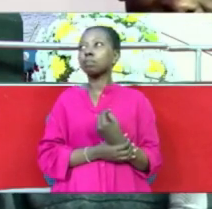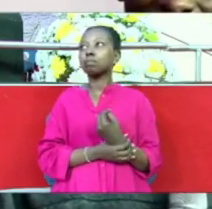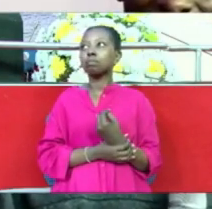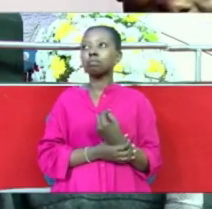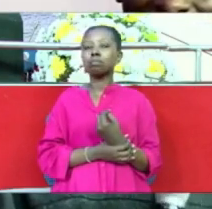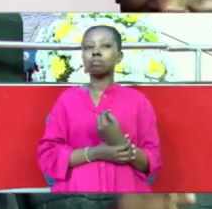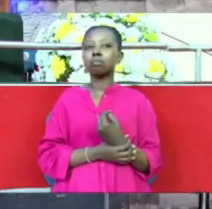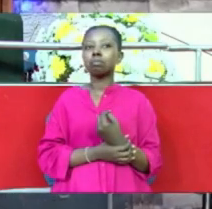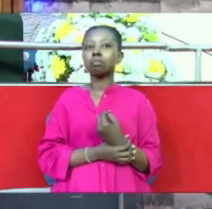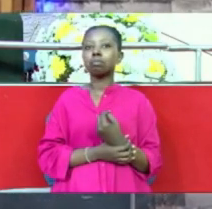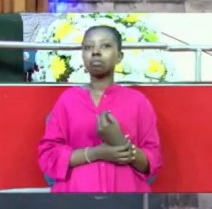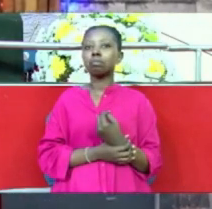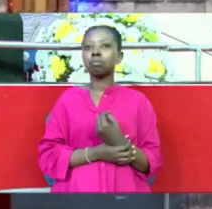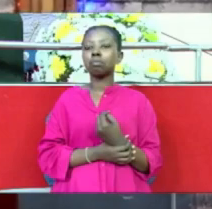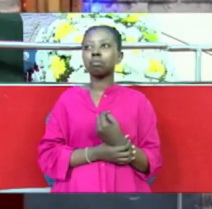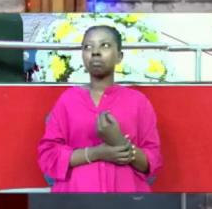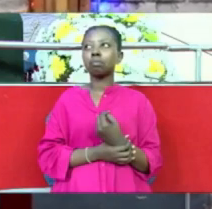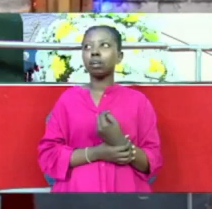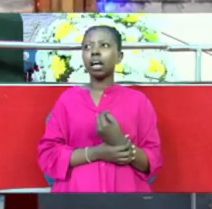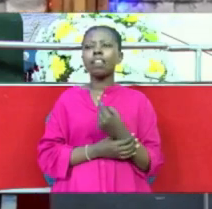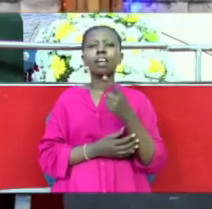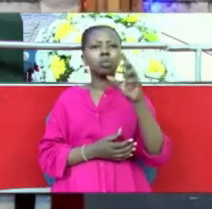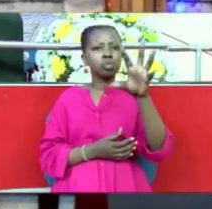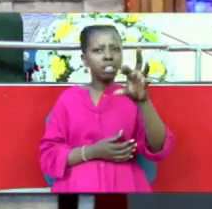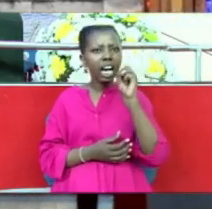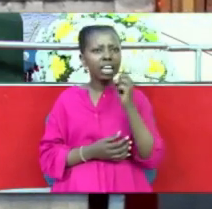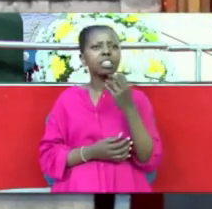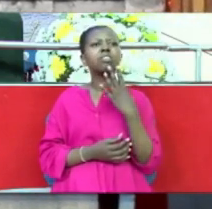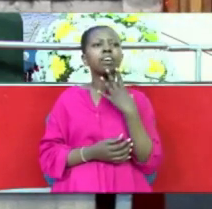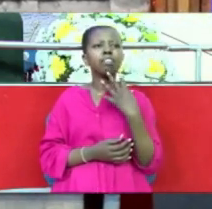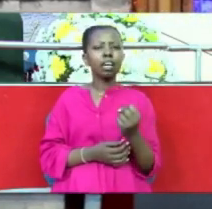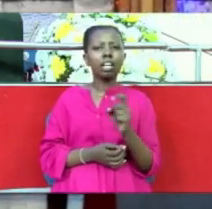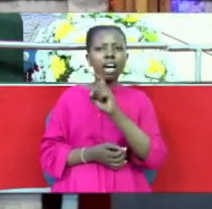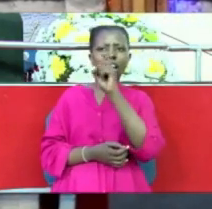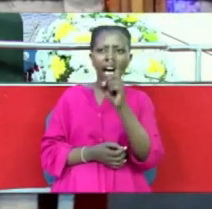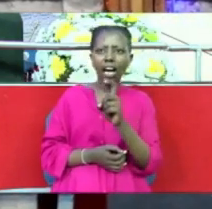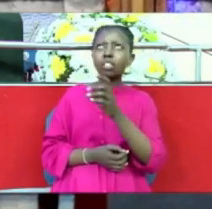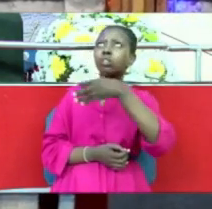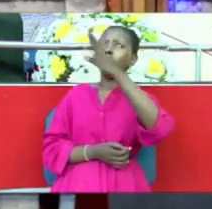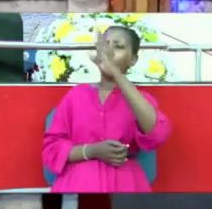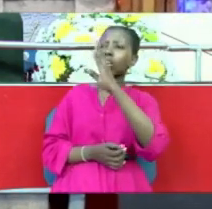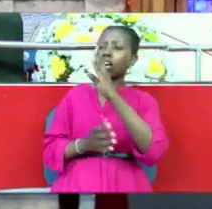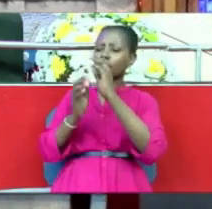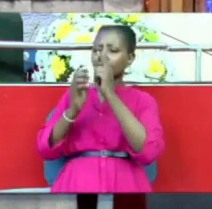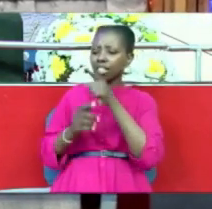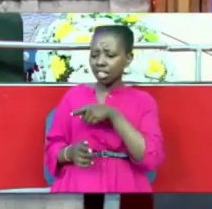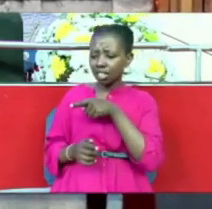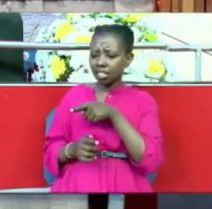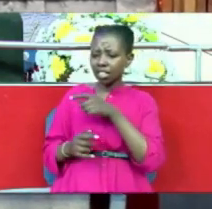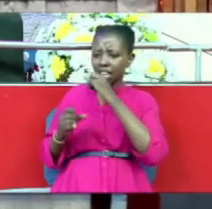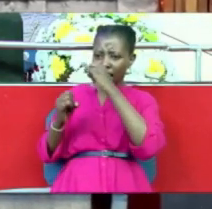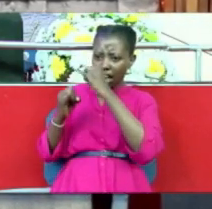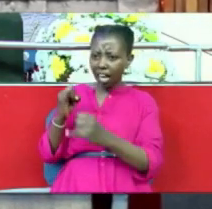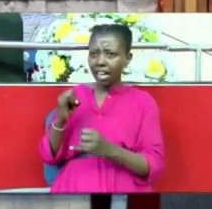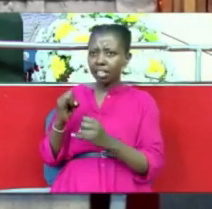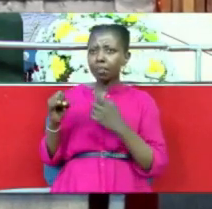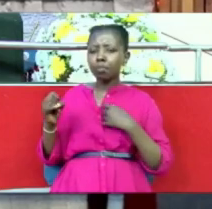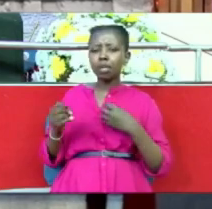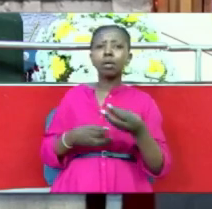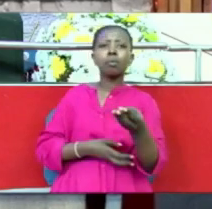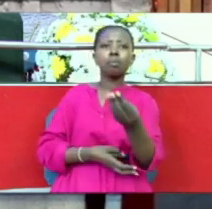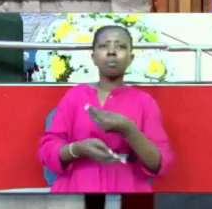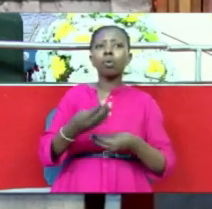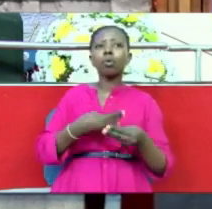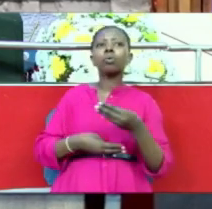Nitachukua hiyo 500. Nitaenda niombe, nimwambie Mungu, Mungu, hii ni ya mwisho. Sirudi huko tena. Amen.